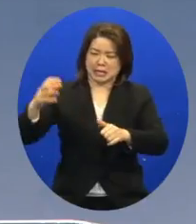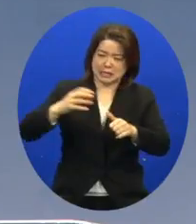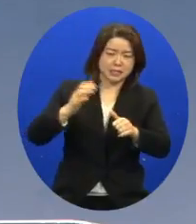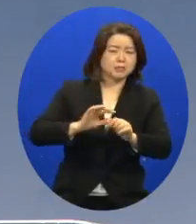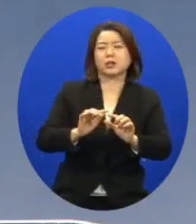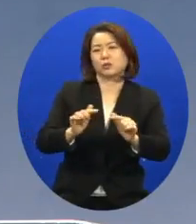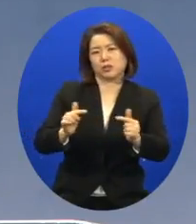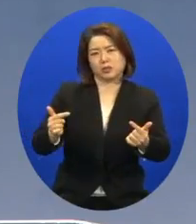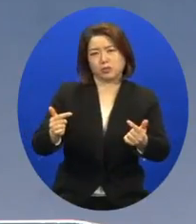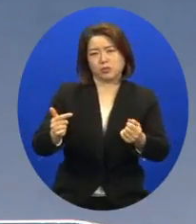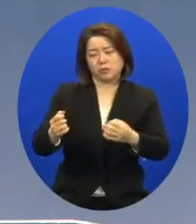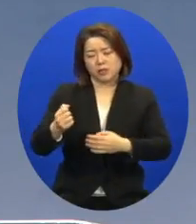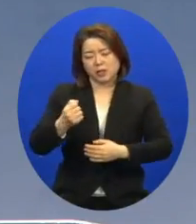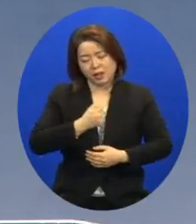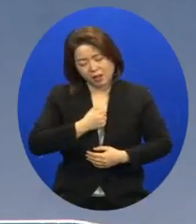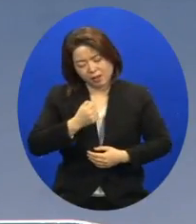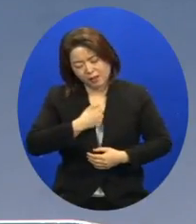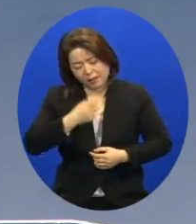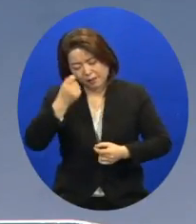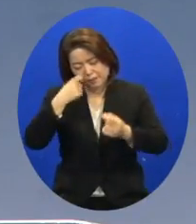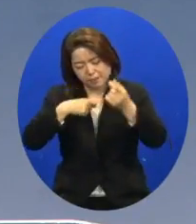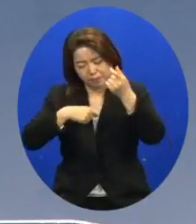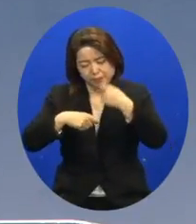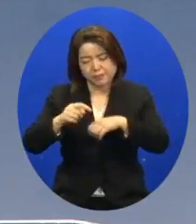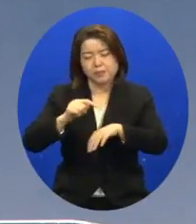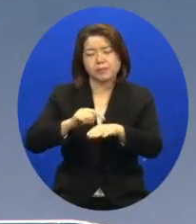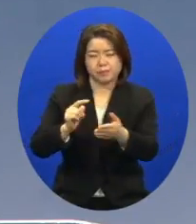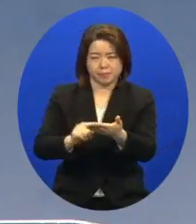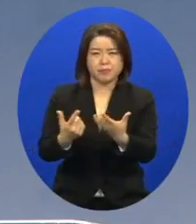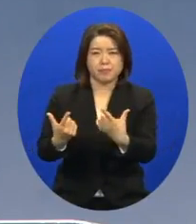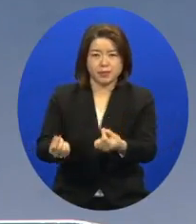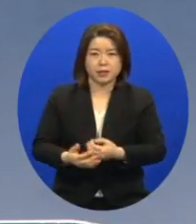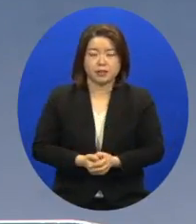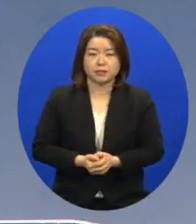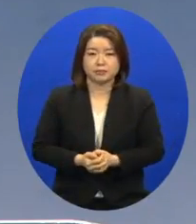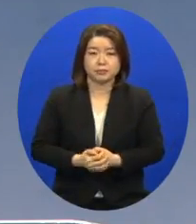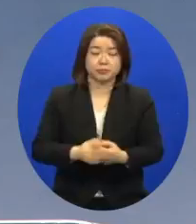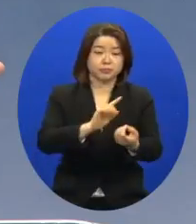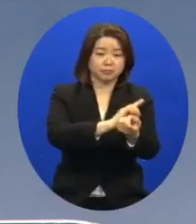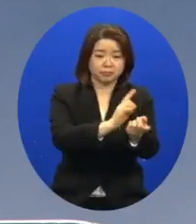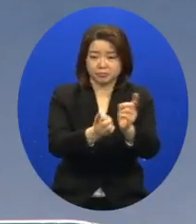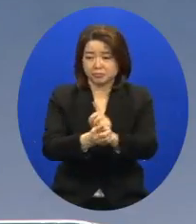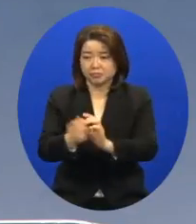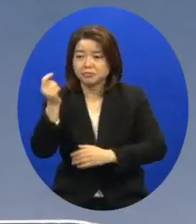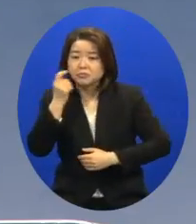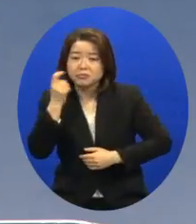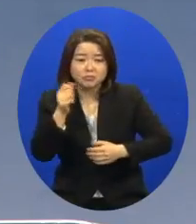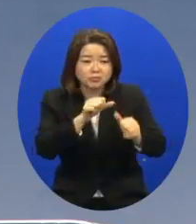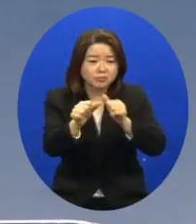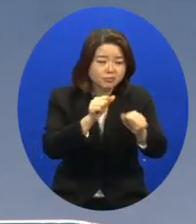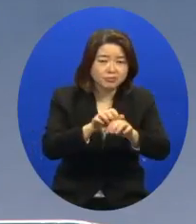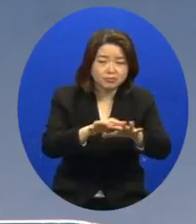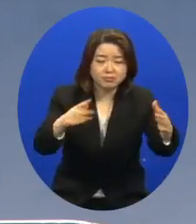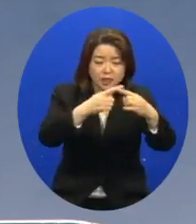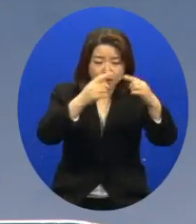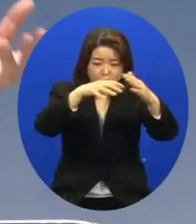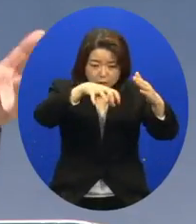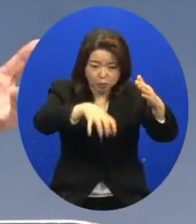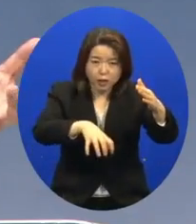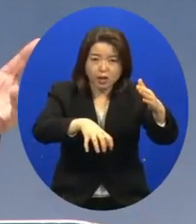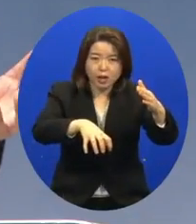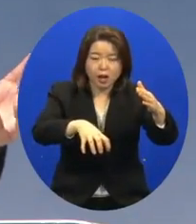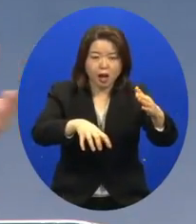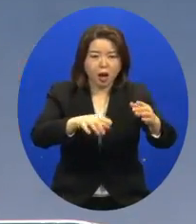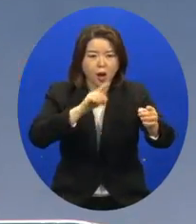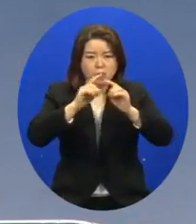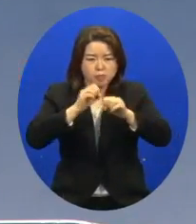애 통함 이었읍니다 서로 소문내고 거지 소문을 내고 교회 안에서 말이 이렇게